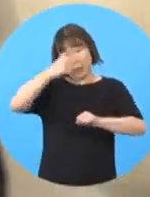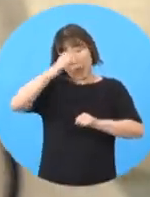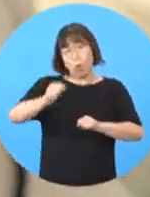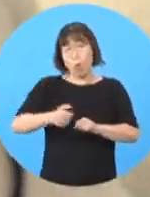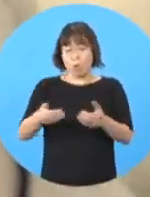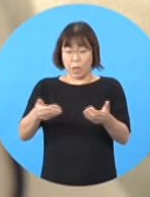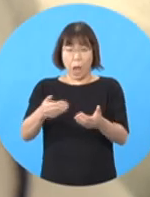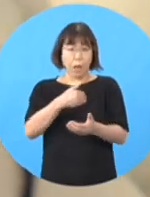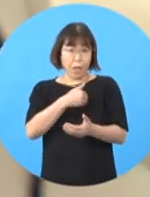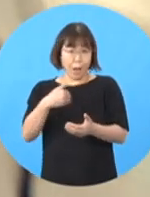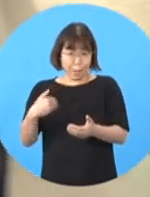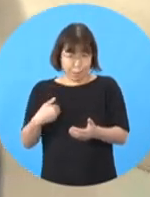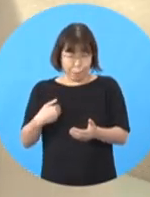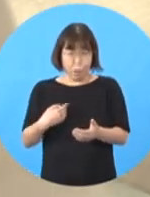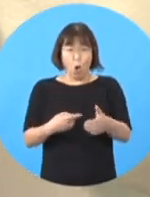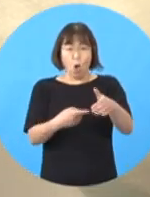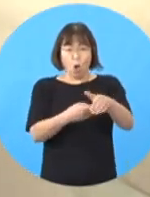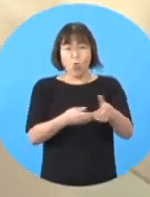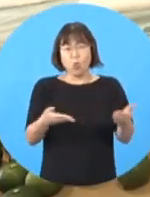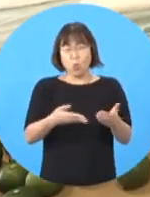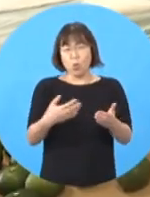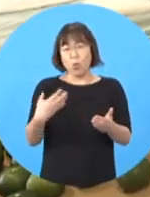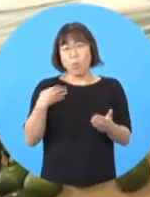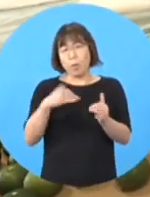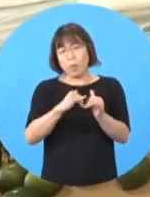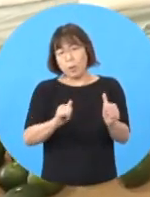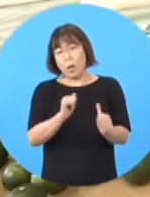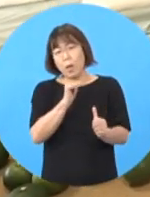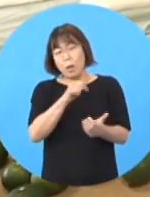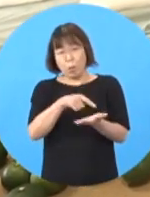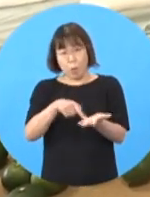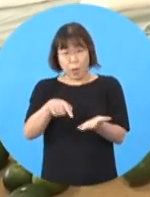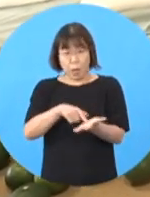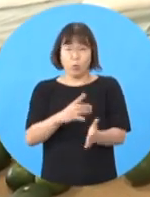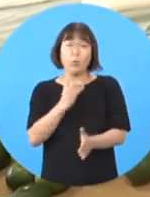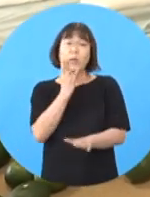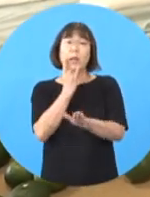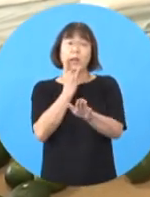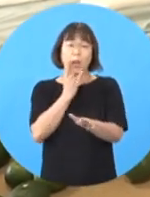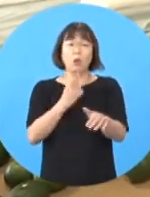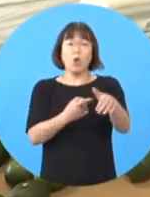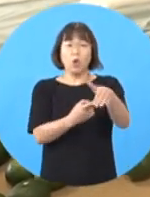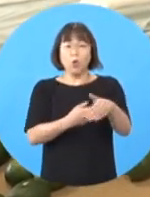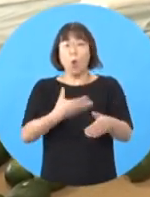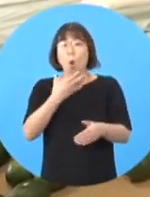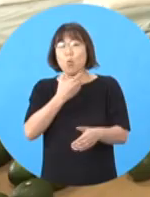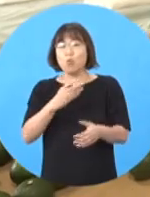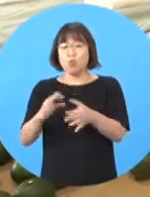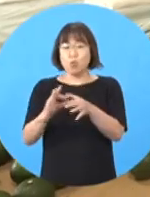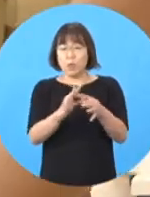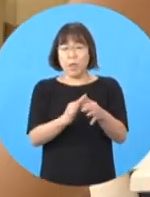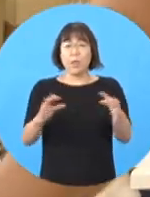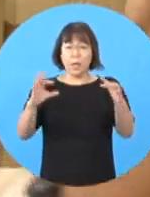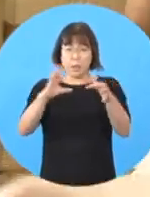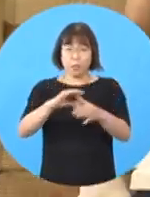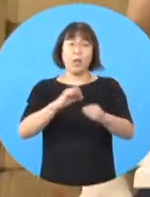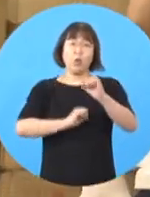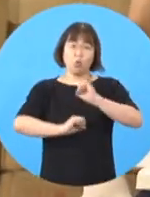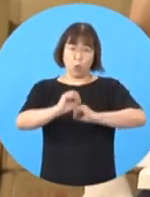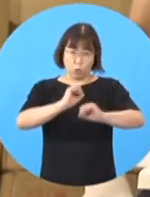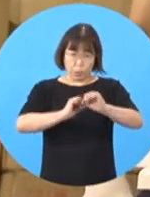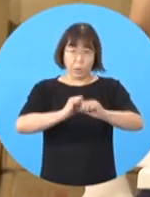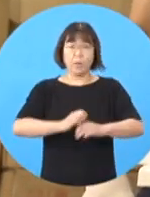持って働くことができ、農業の担い手不足の解消が期待できる農福連携につながる取り組みです。